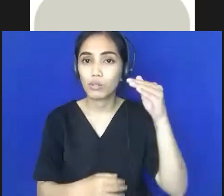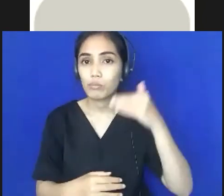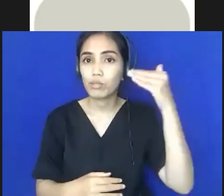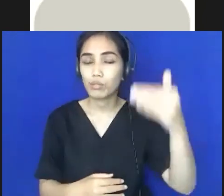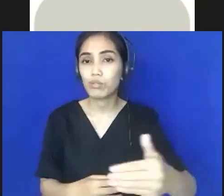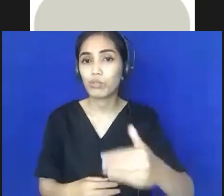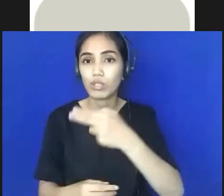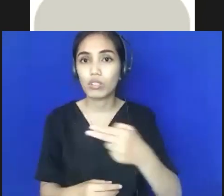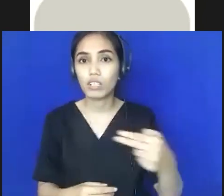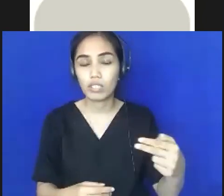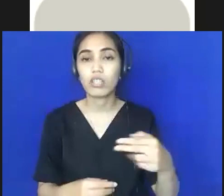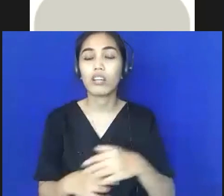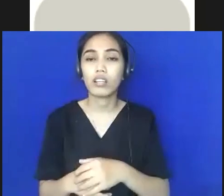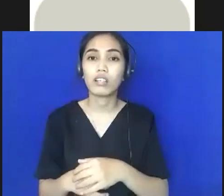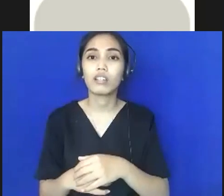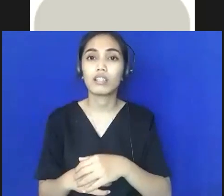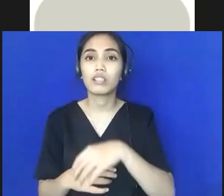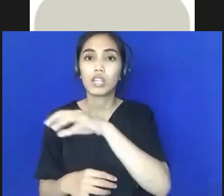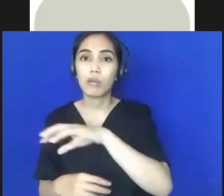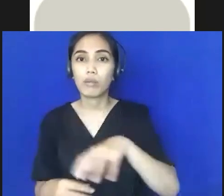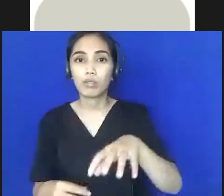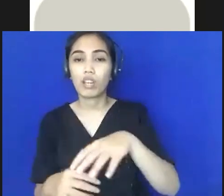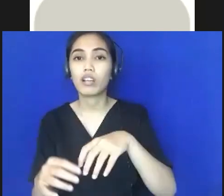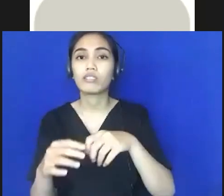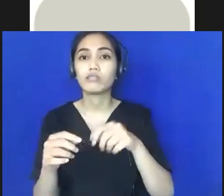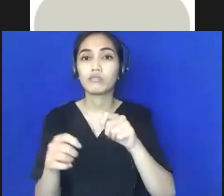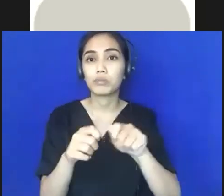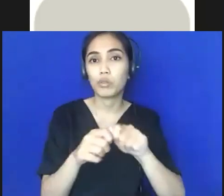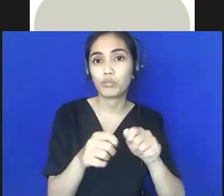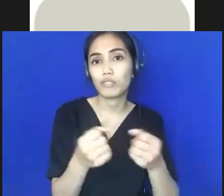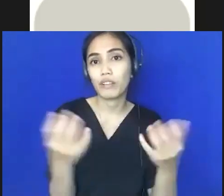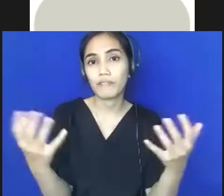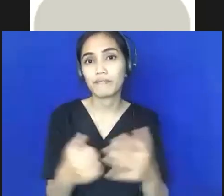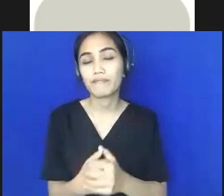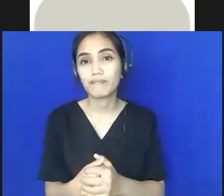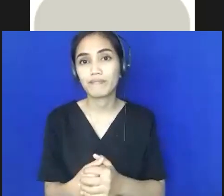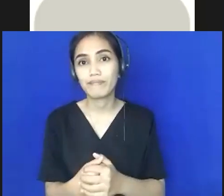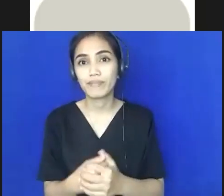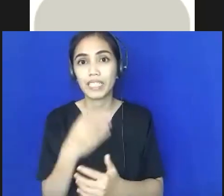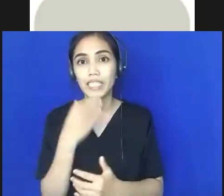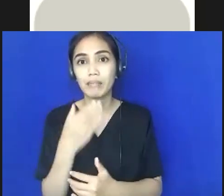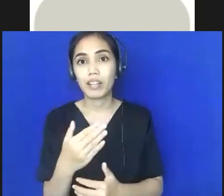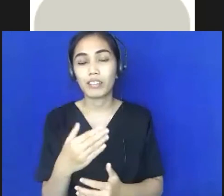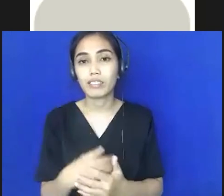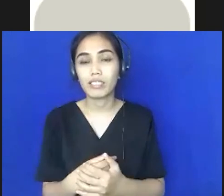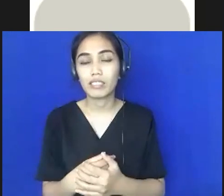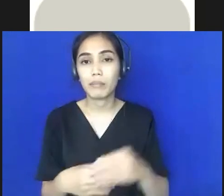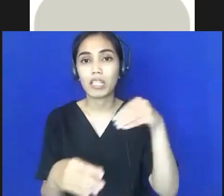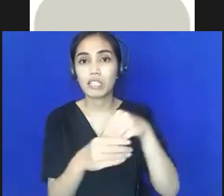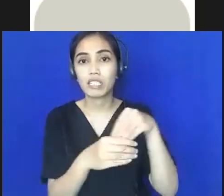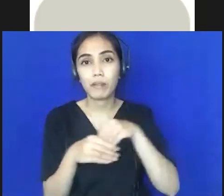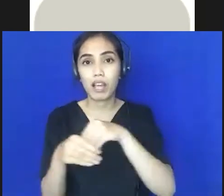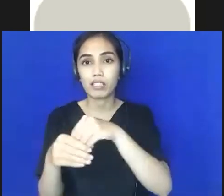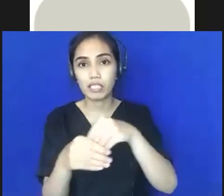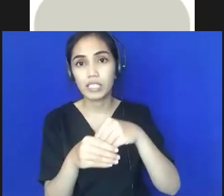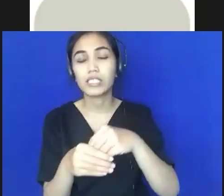Indonesia dengan bonus demografi yang juga produktif. Terima kasih atas partisipasi dari Bapak Ibu